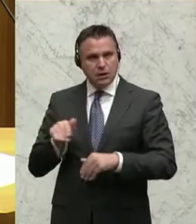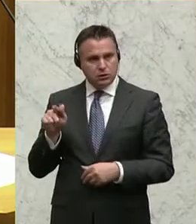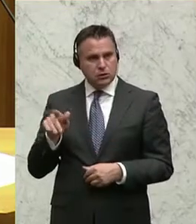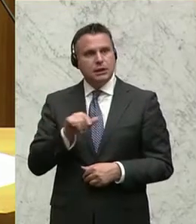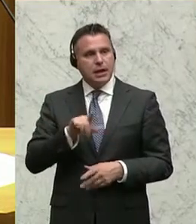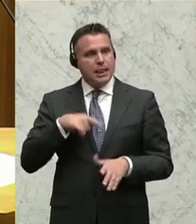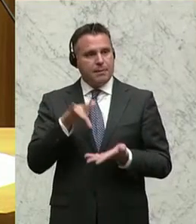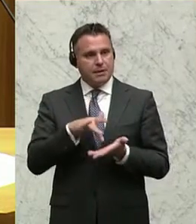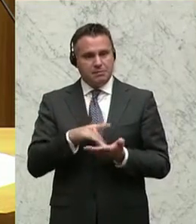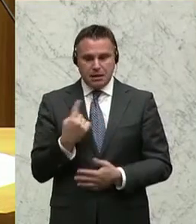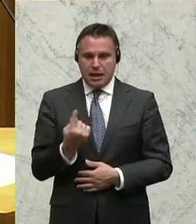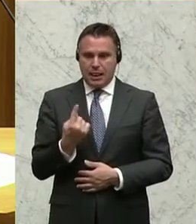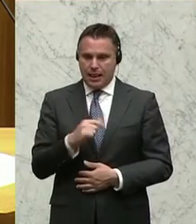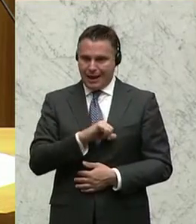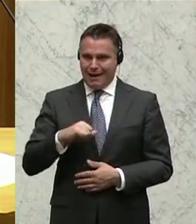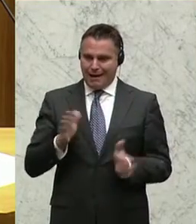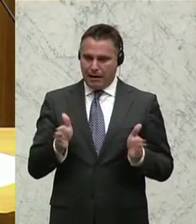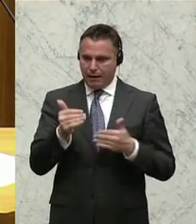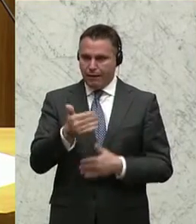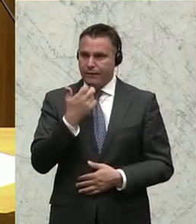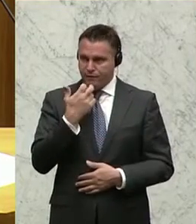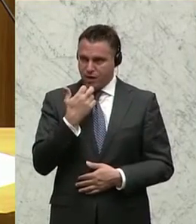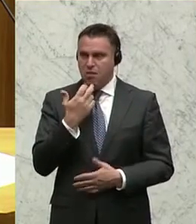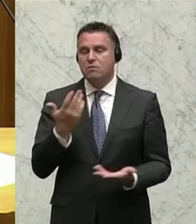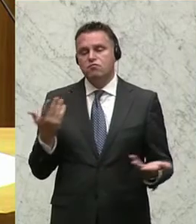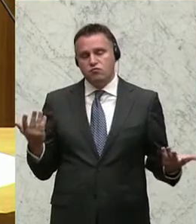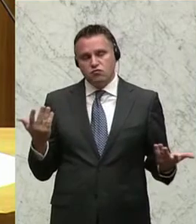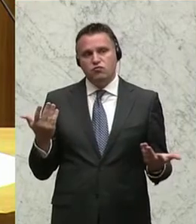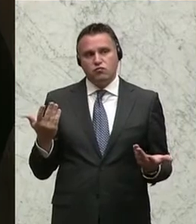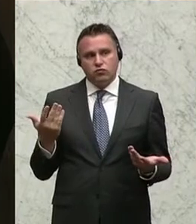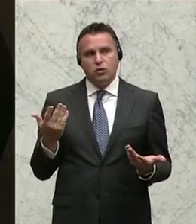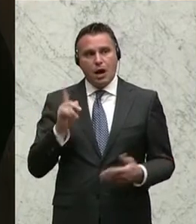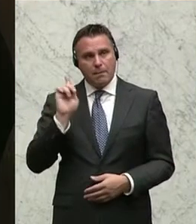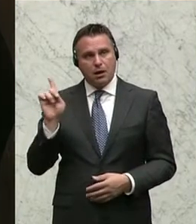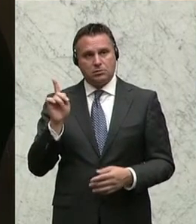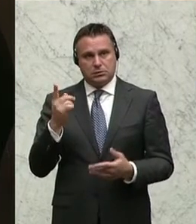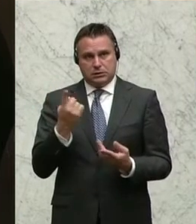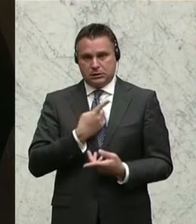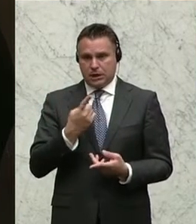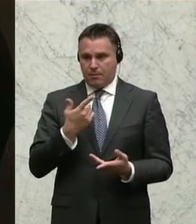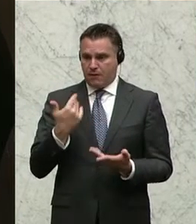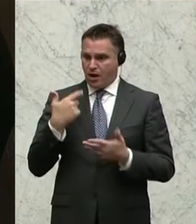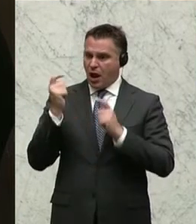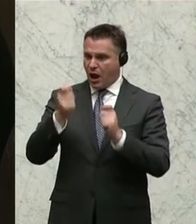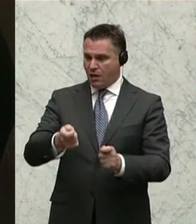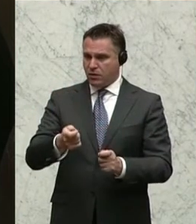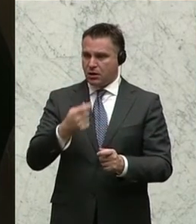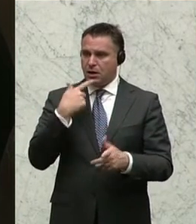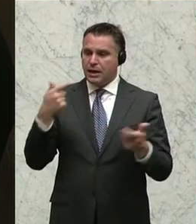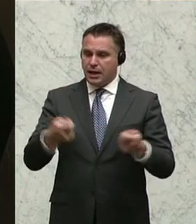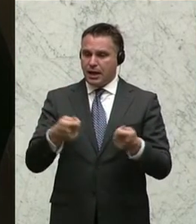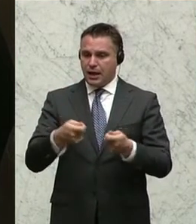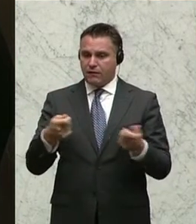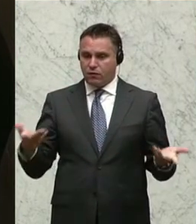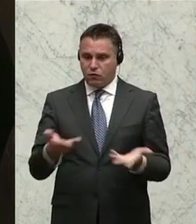die Lebensmittelautarkie in Österreich ist, dann ist es irgendwie schwer nachzuvollziehen, warum unser Antrag bezüglich